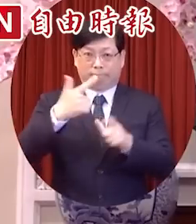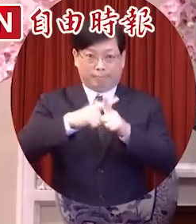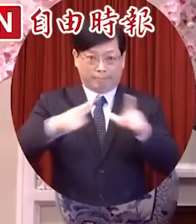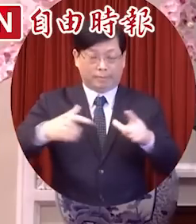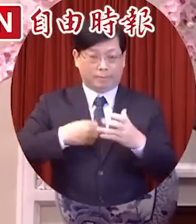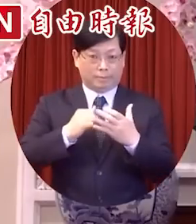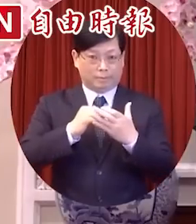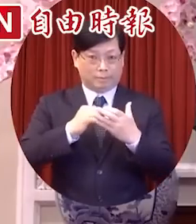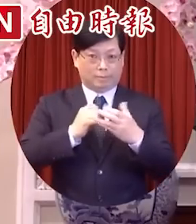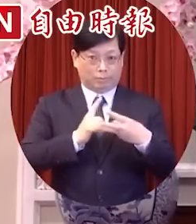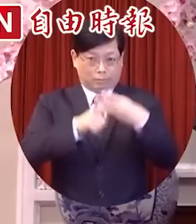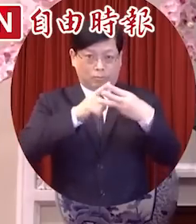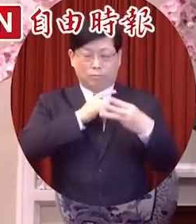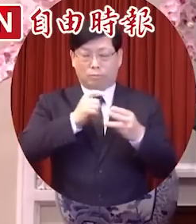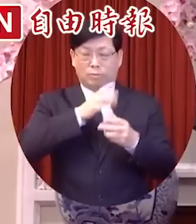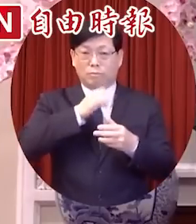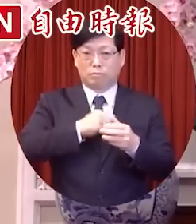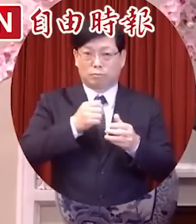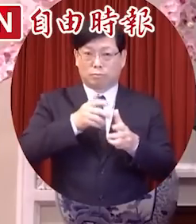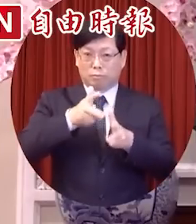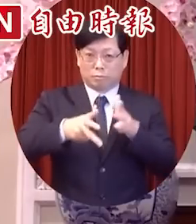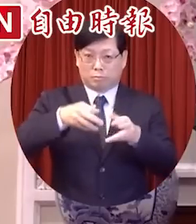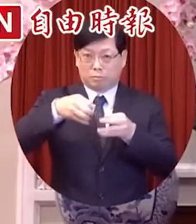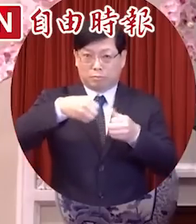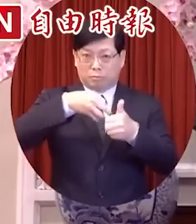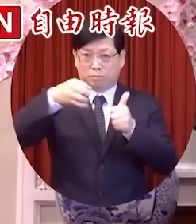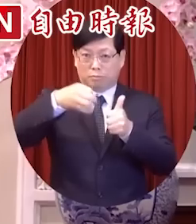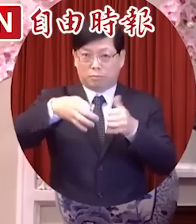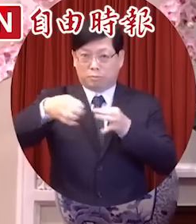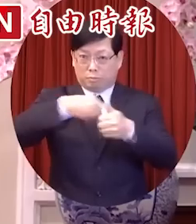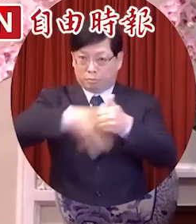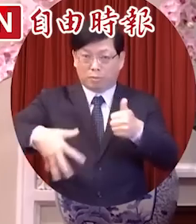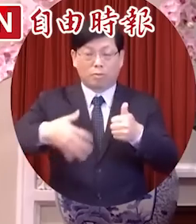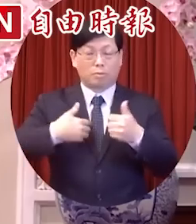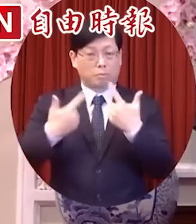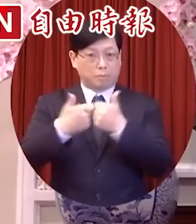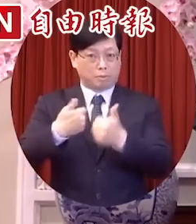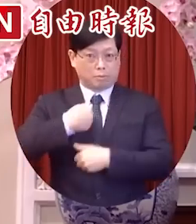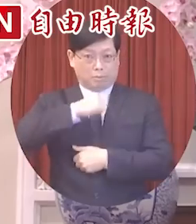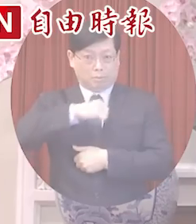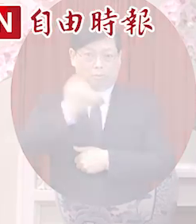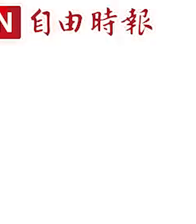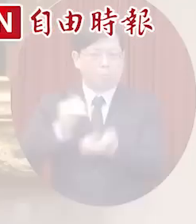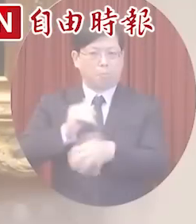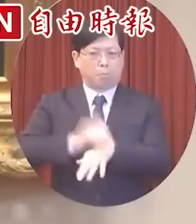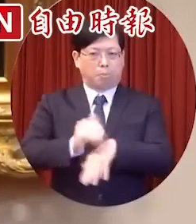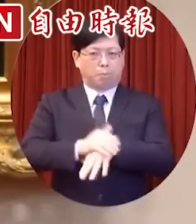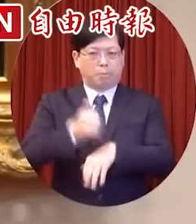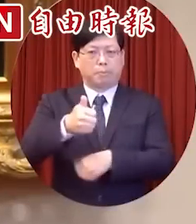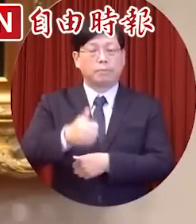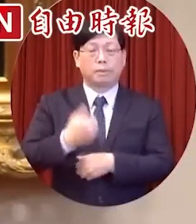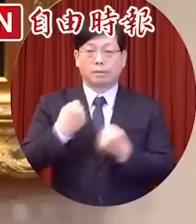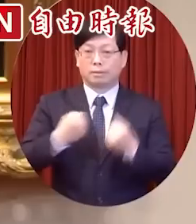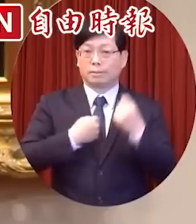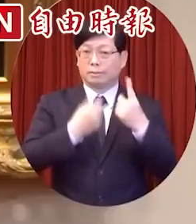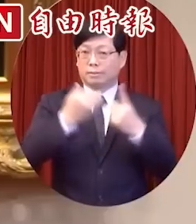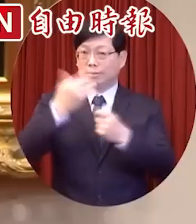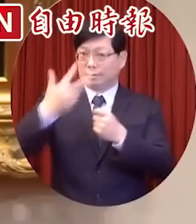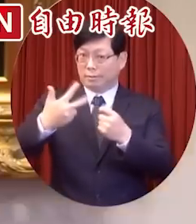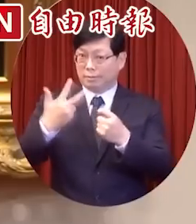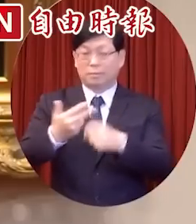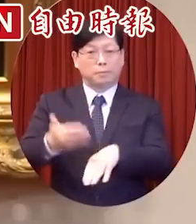核心战略产业，巩固台湾在全球供应链的关键地位。 我从1997年开